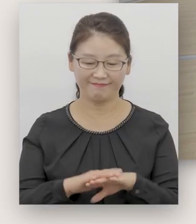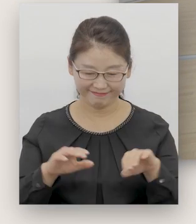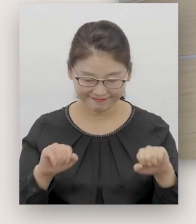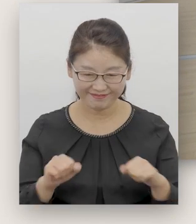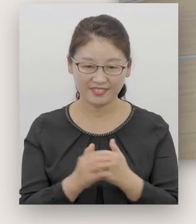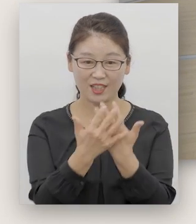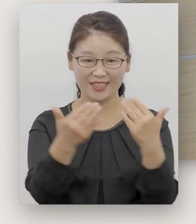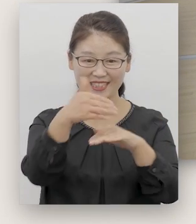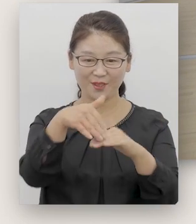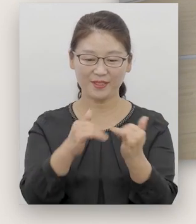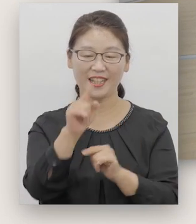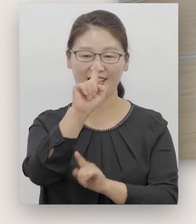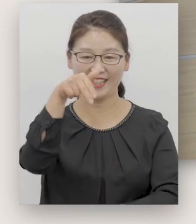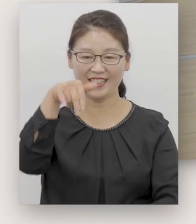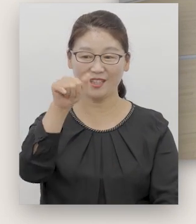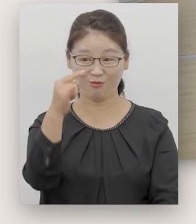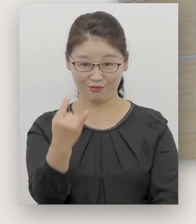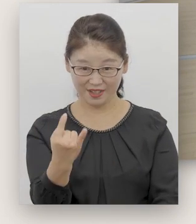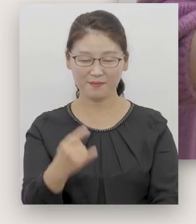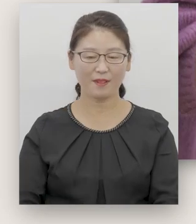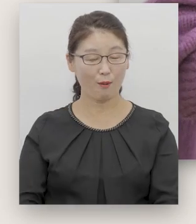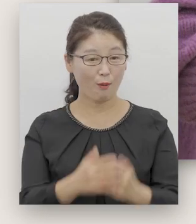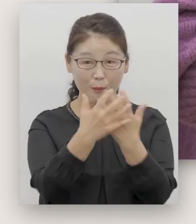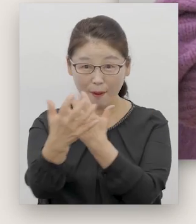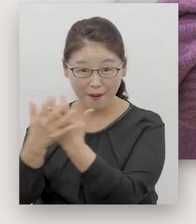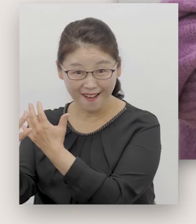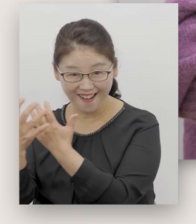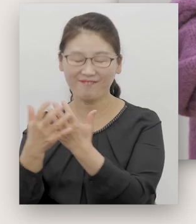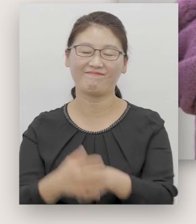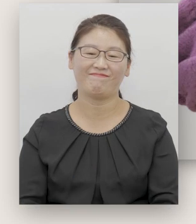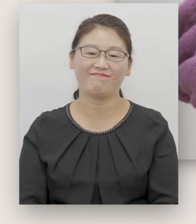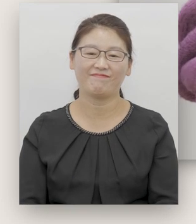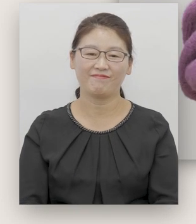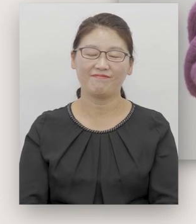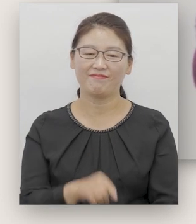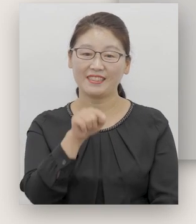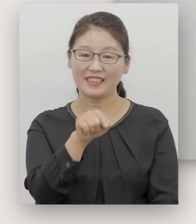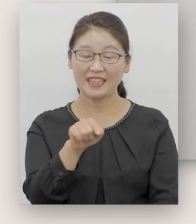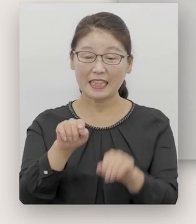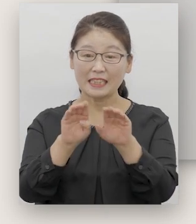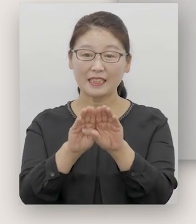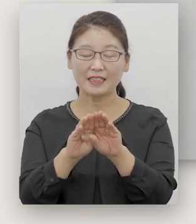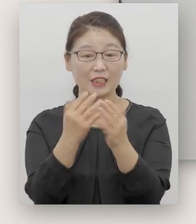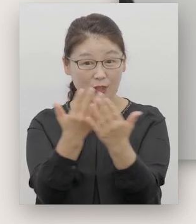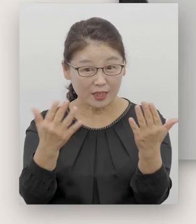안녕하세요. 이지화 기사입니다. 많은 분들 와주셨네요. 이번 마르셀 듀샹 전시는